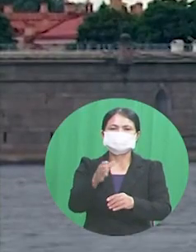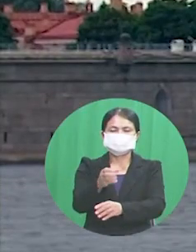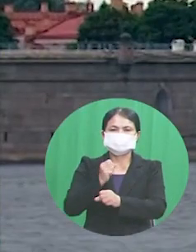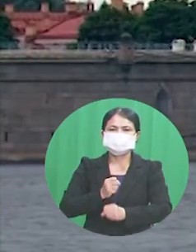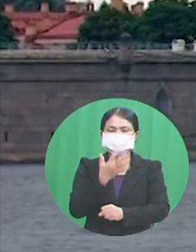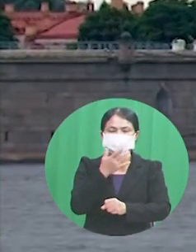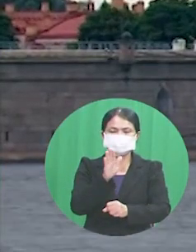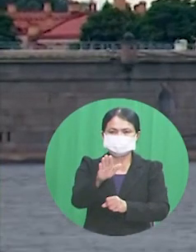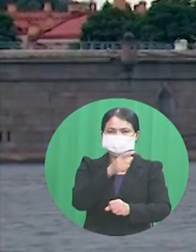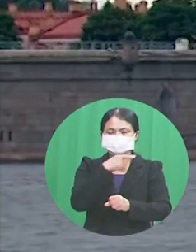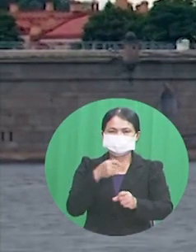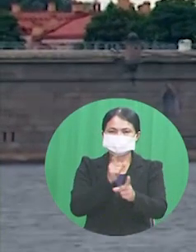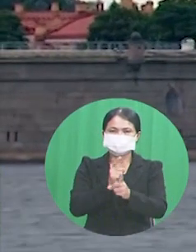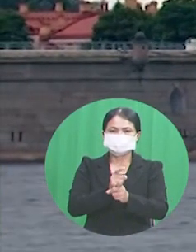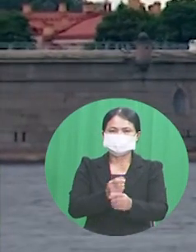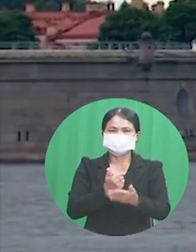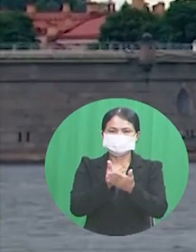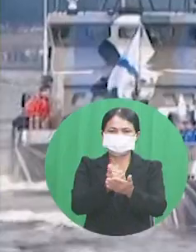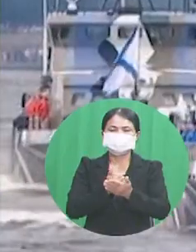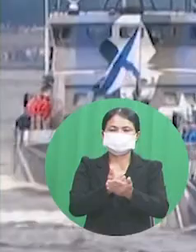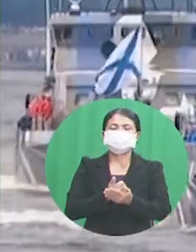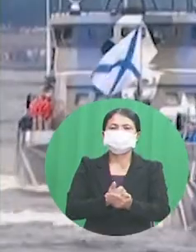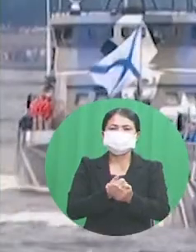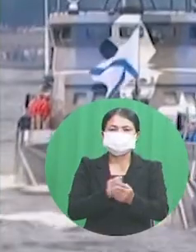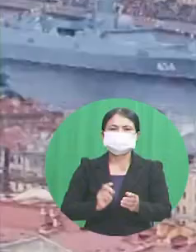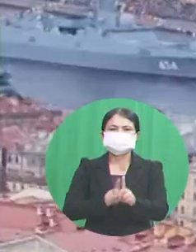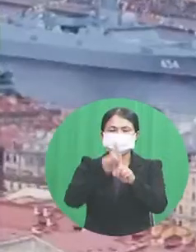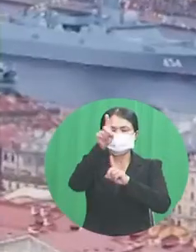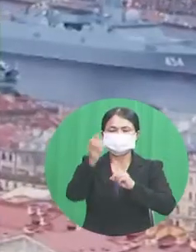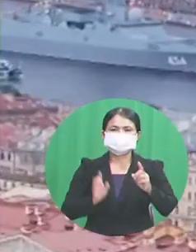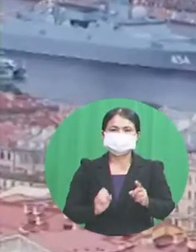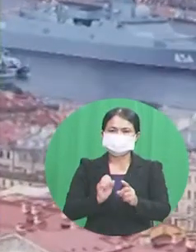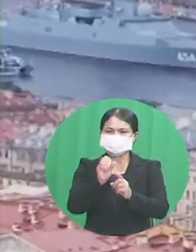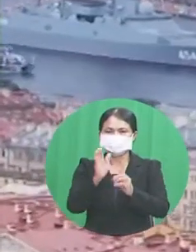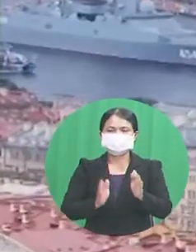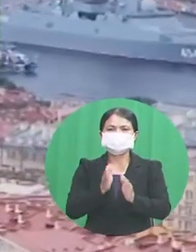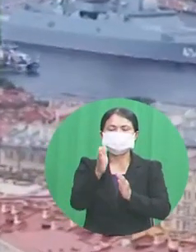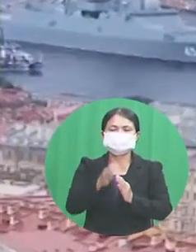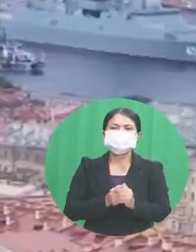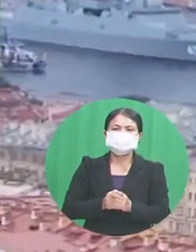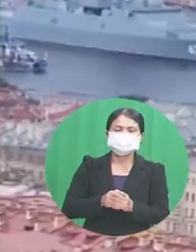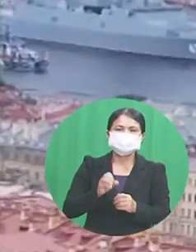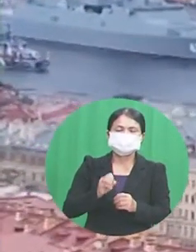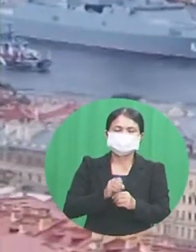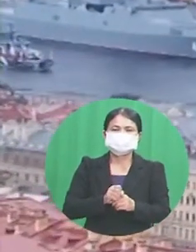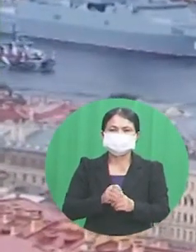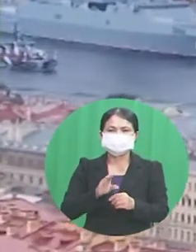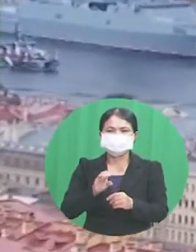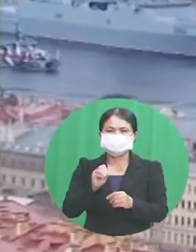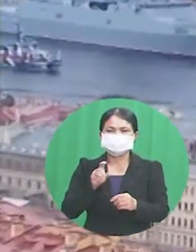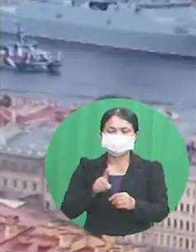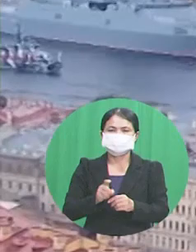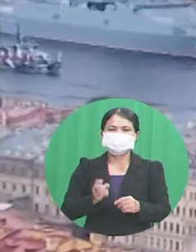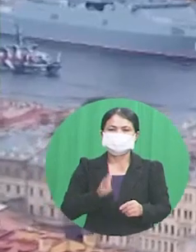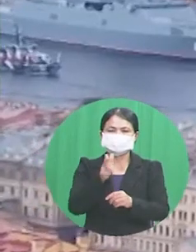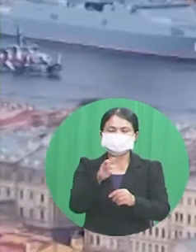ងទឹករបស់រុស្ស៊ីនឹងត្រូវបានផ្គត់ផ្គង់ជូនជាមួយនឹងមីស៊ីលល្បឿនលឿនឬ Hypersonic Missile Tscon ជាអាវុធ